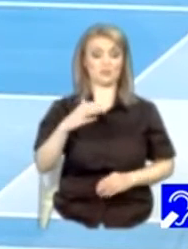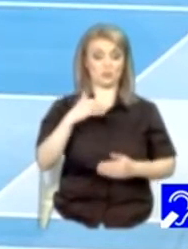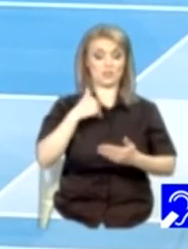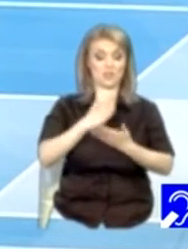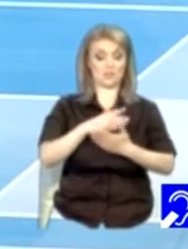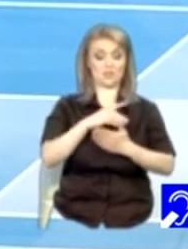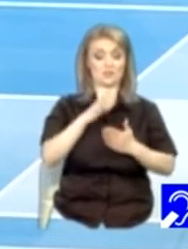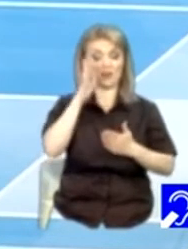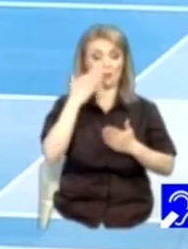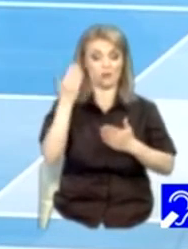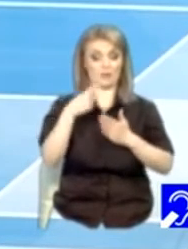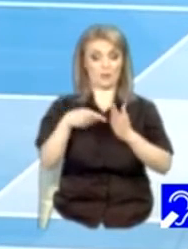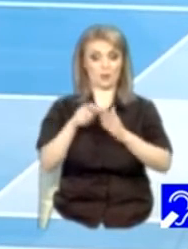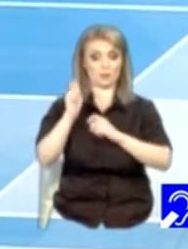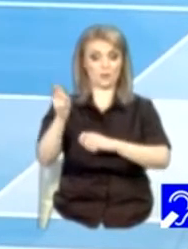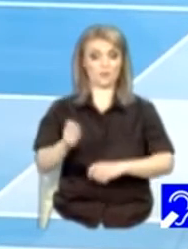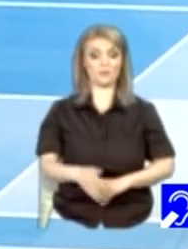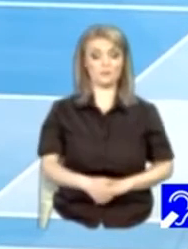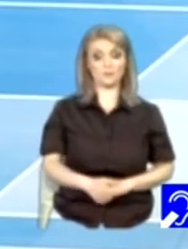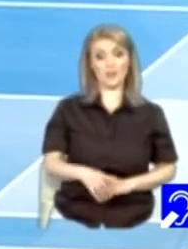întrebare. Vorbeați la început de